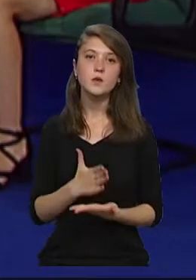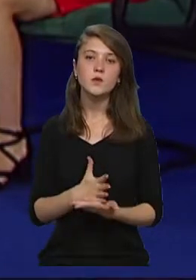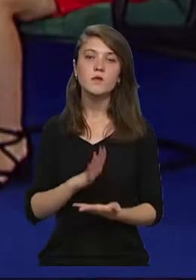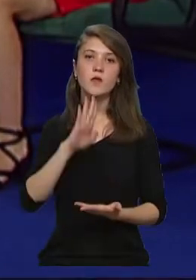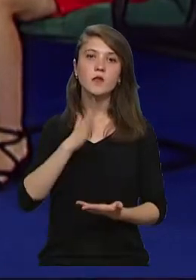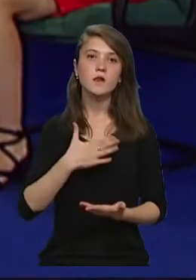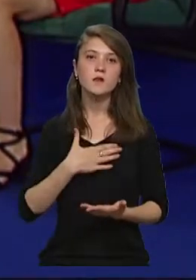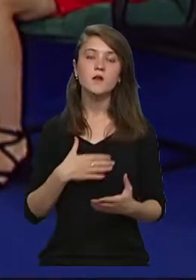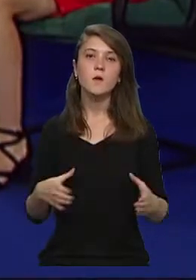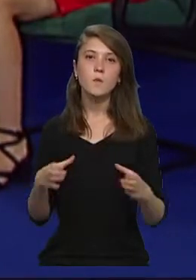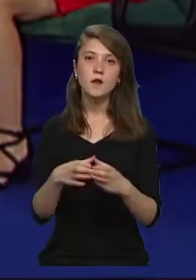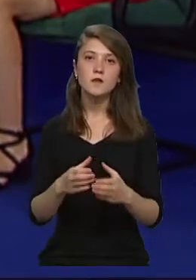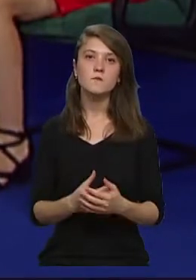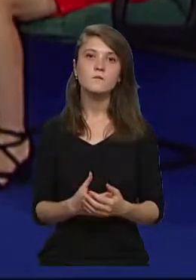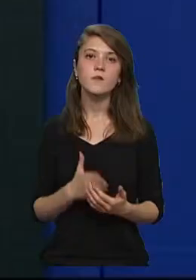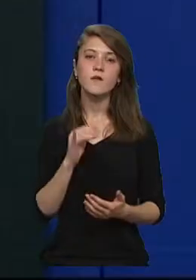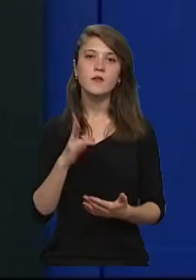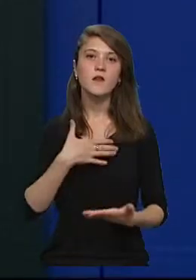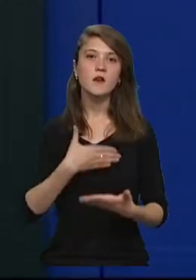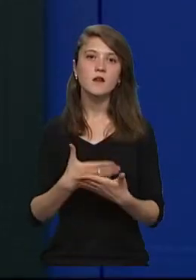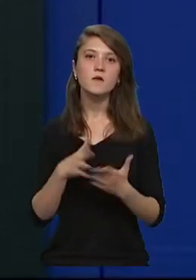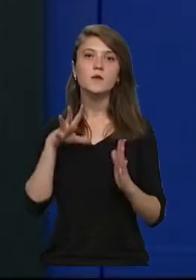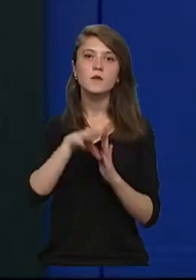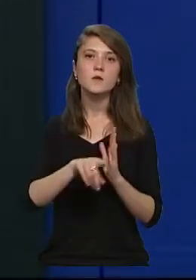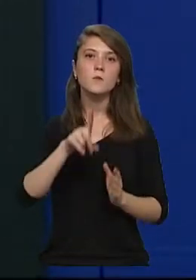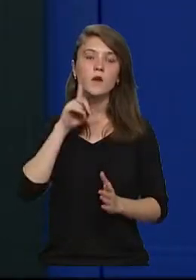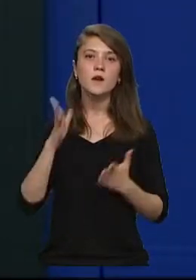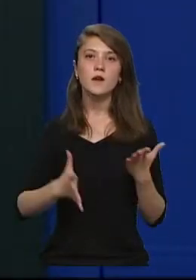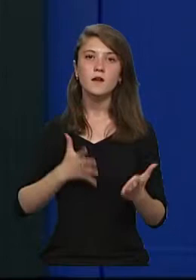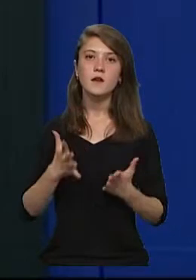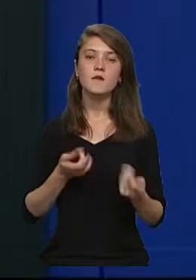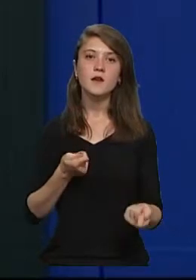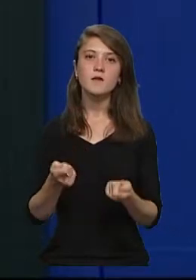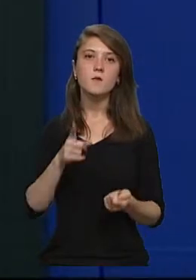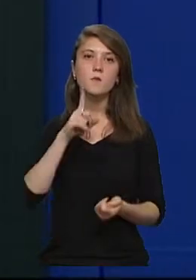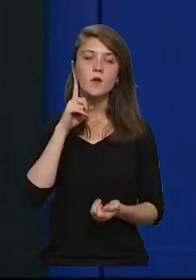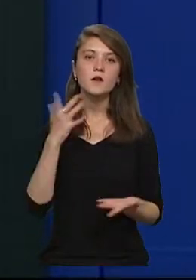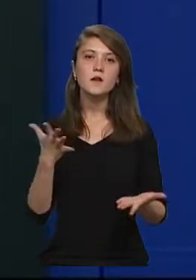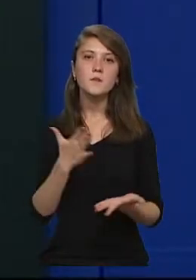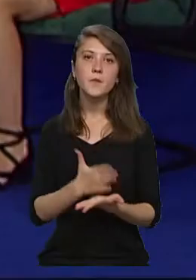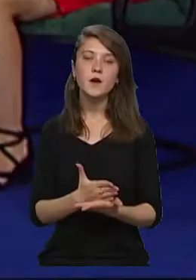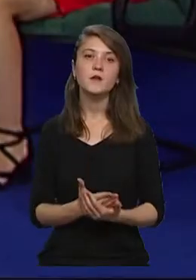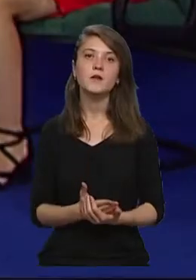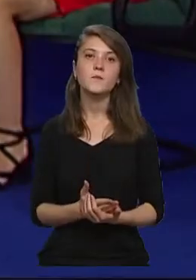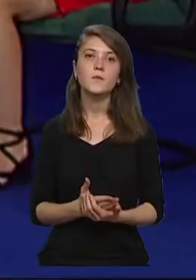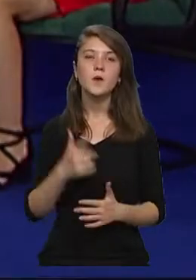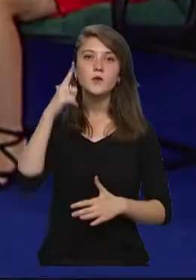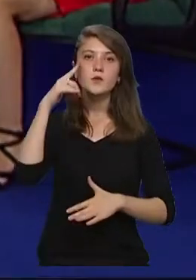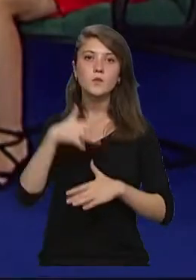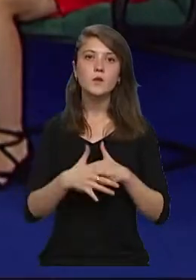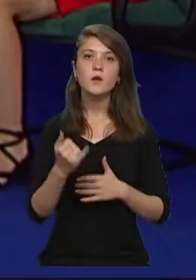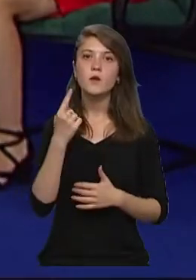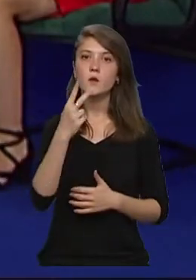в нашій громаді, він активно долучився. Молодий енергійний керівник, колектив колектив, який має розуміння і